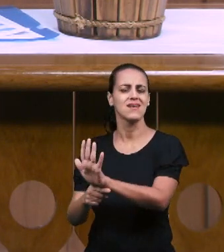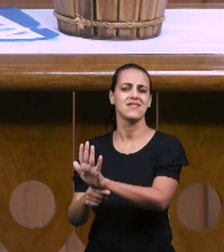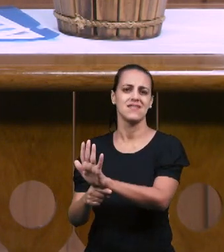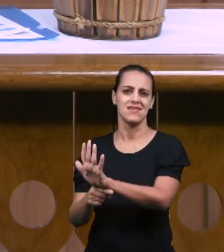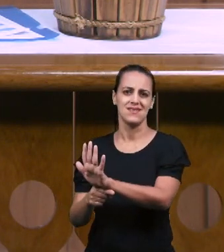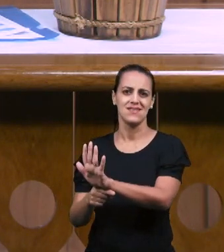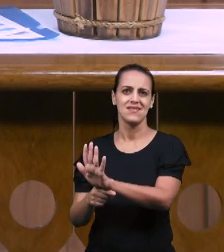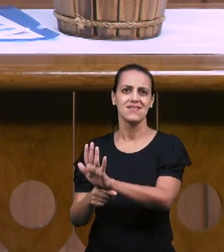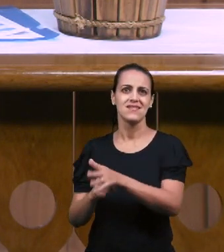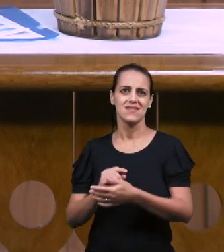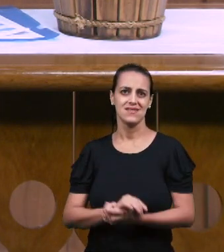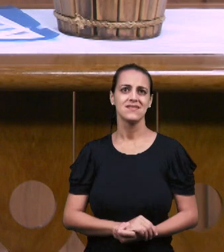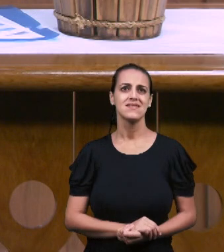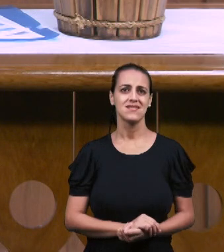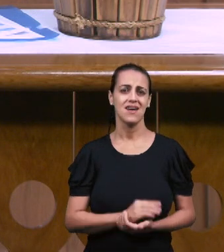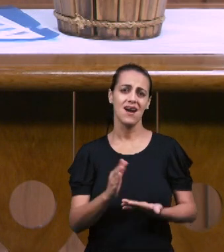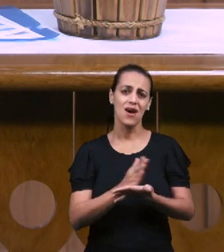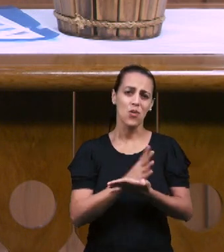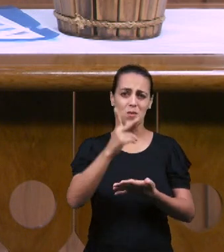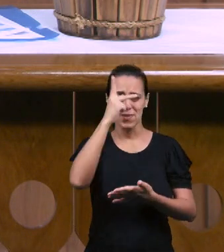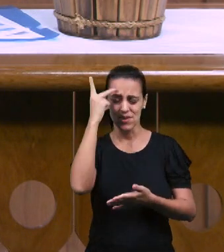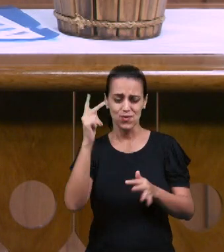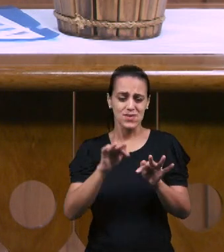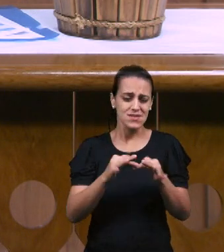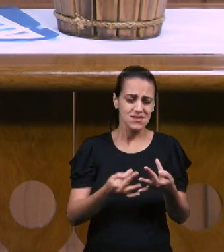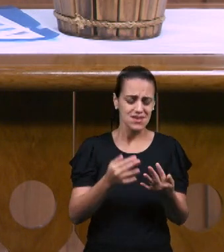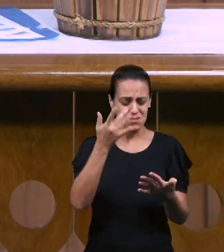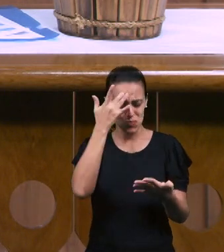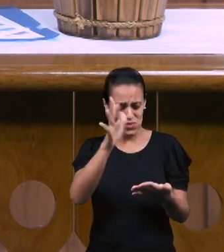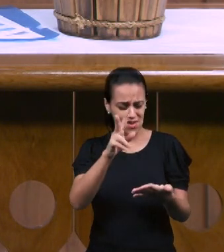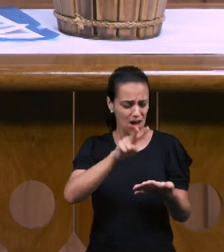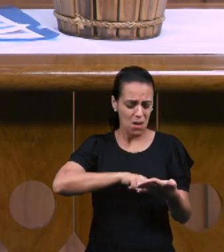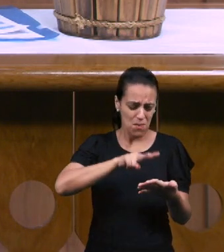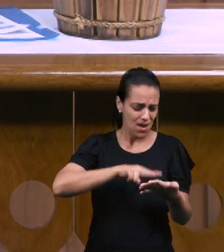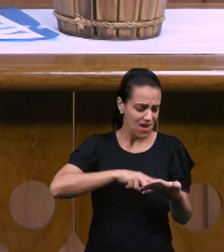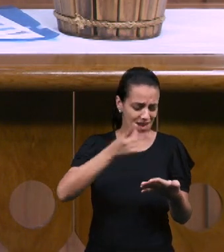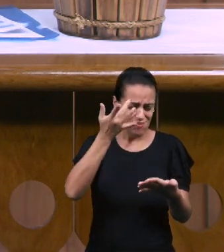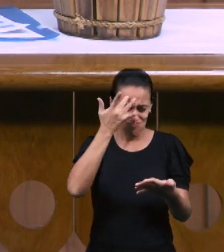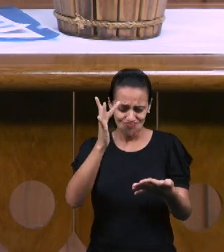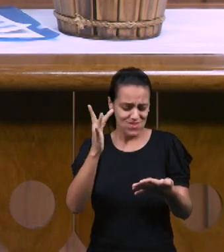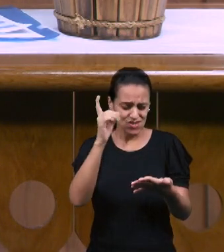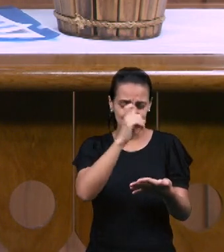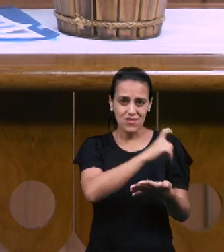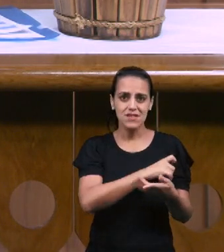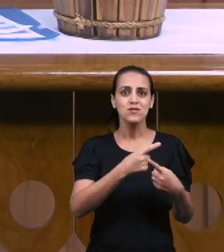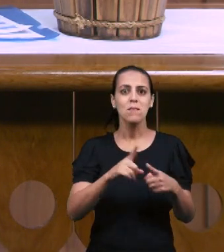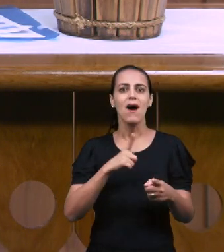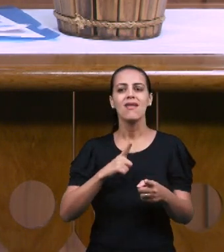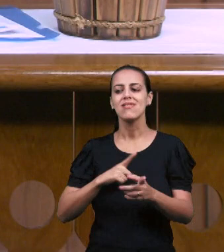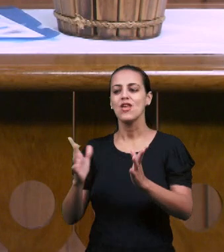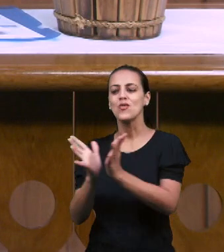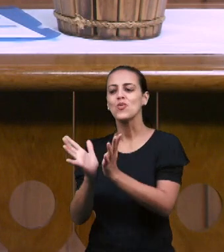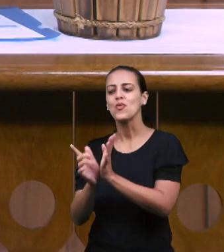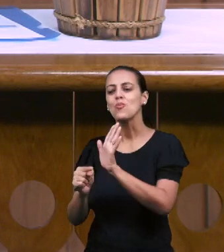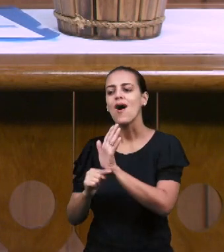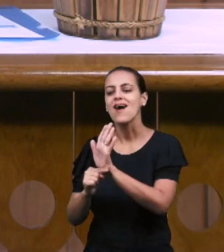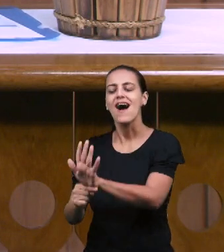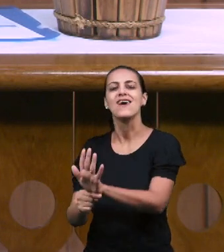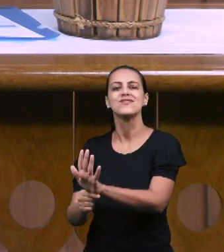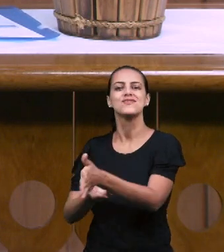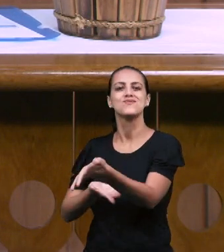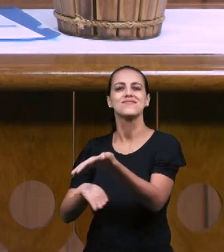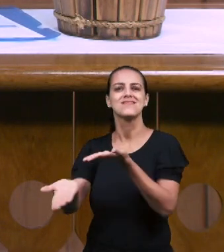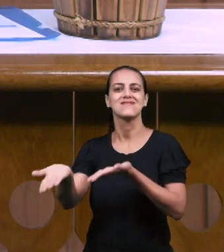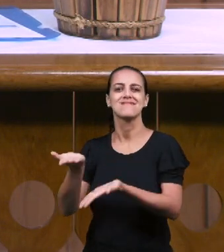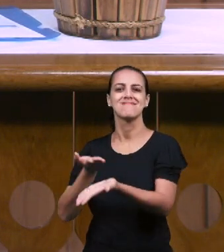ressources, même de lecture culturelle, d'efficience, mais il y a un groupe qui aide. Et nous sommes en train de voir